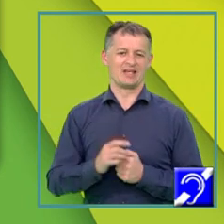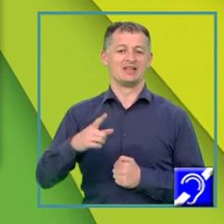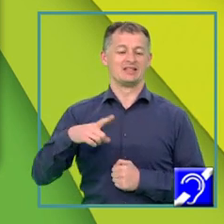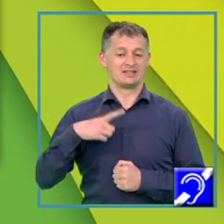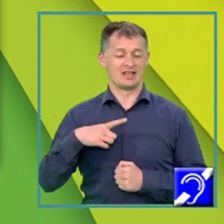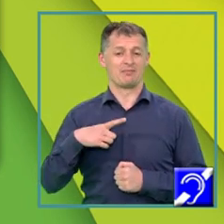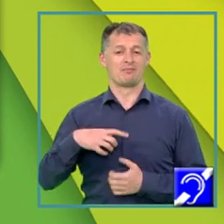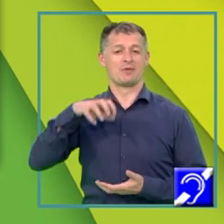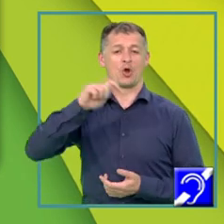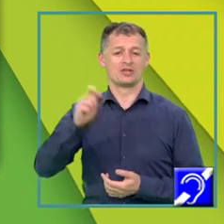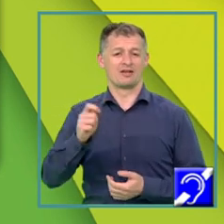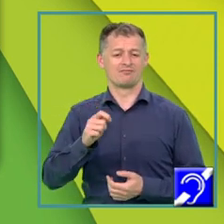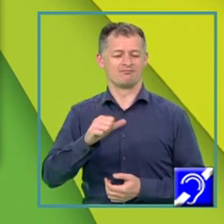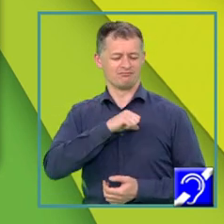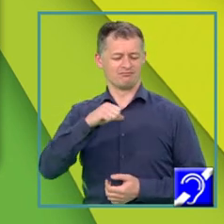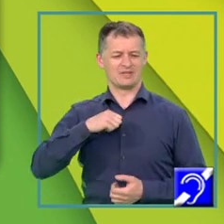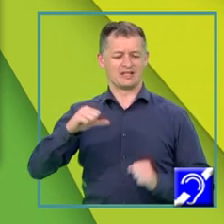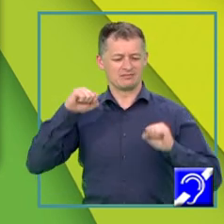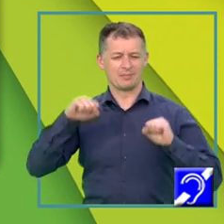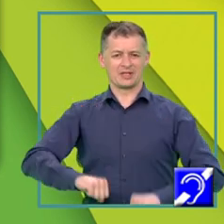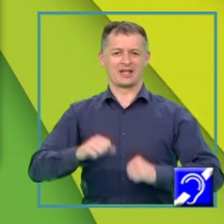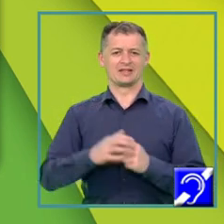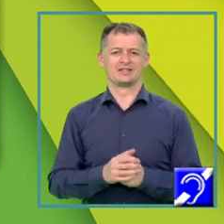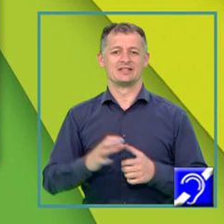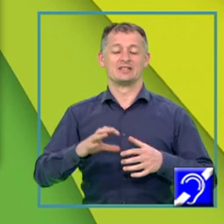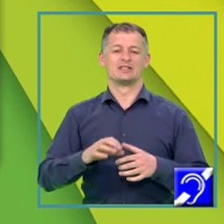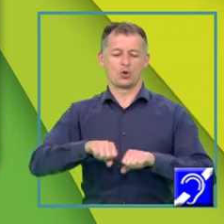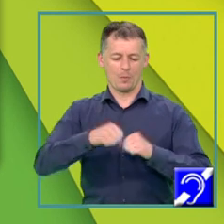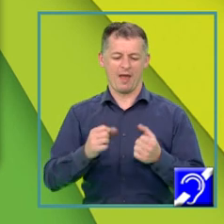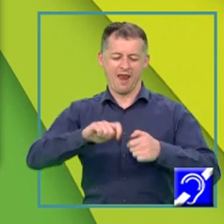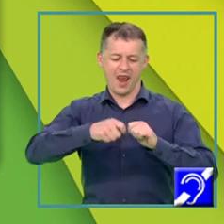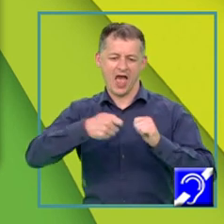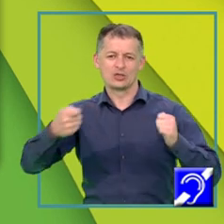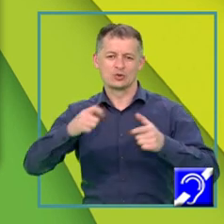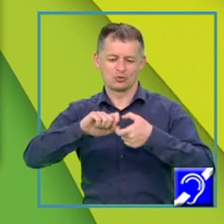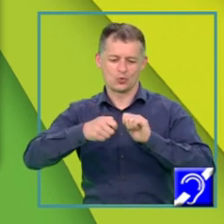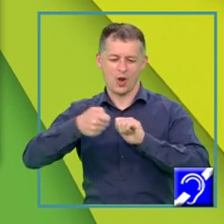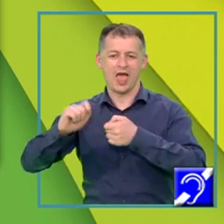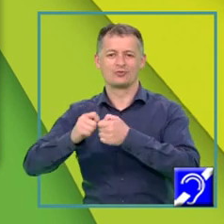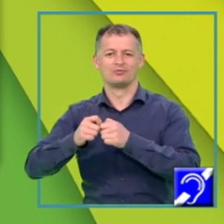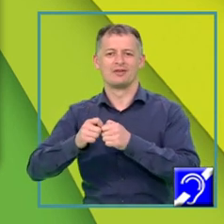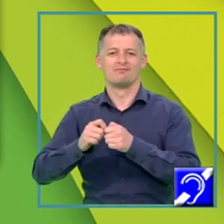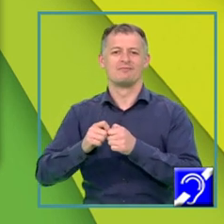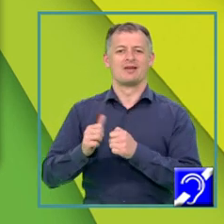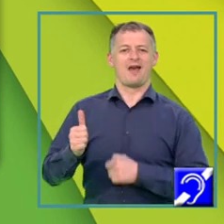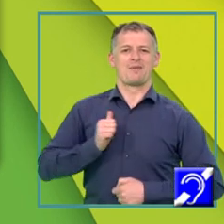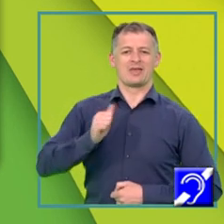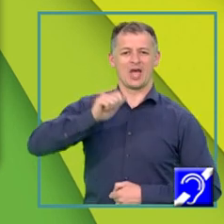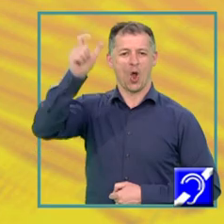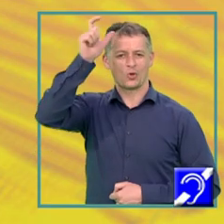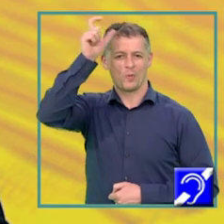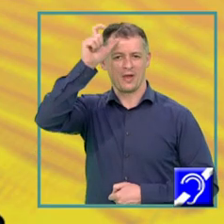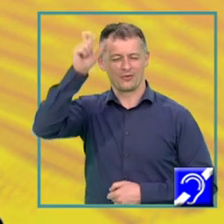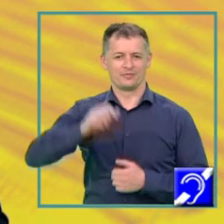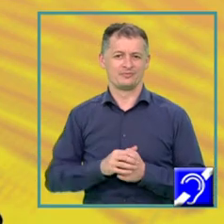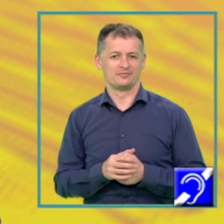stătătoare. Se rupeau astfel lanțurile, da, de suzeranitatea otomană. La a doua acțiune din anul 1877, și